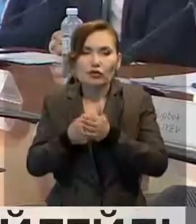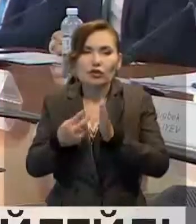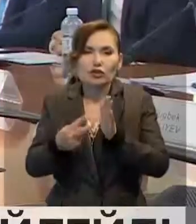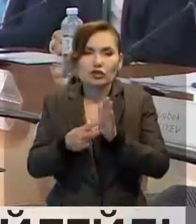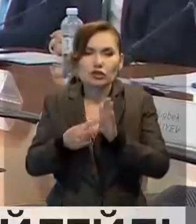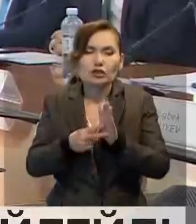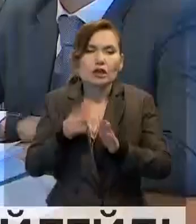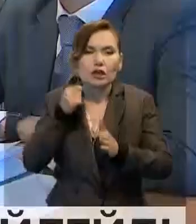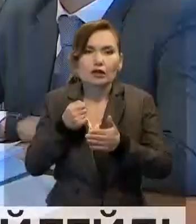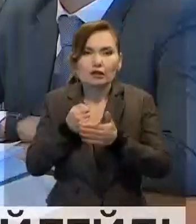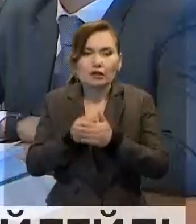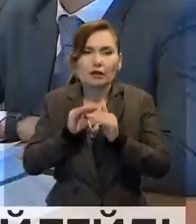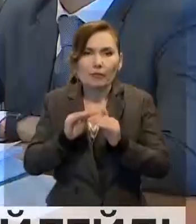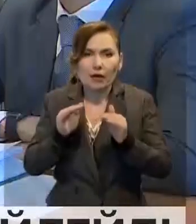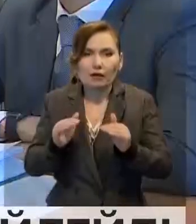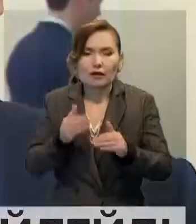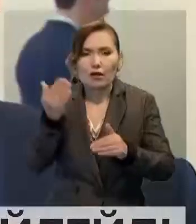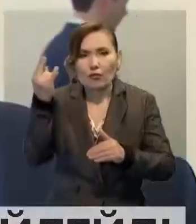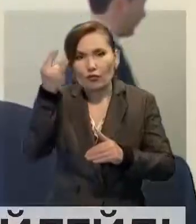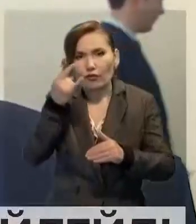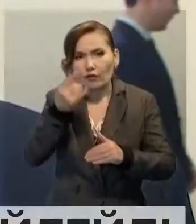қауіпсіз ақпараттық кеңістік алаңы саналады.